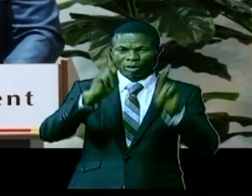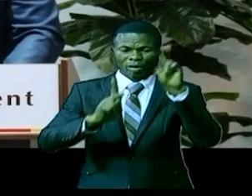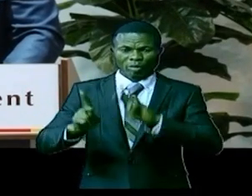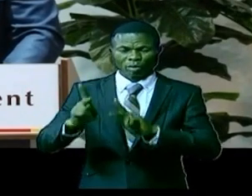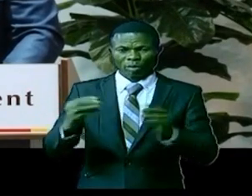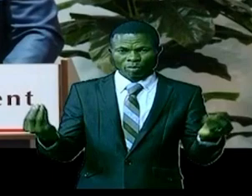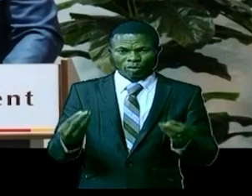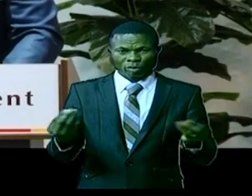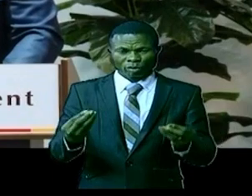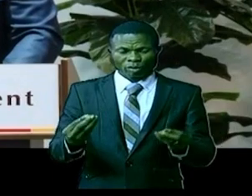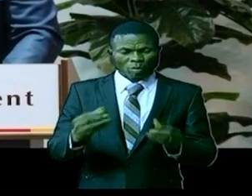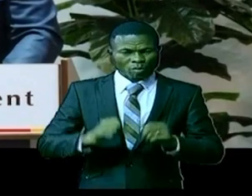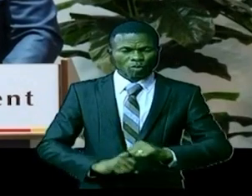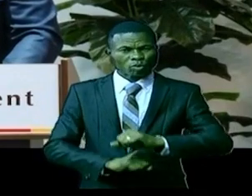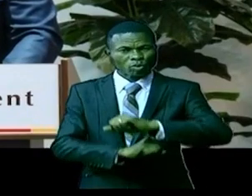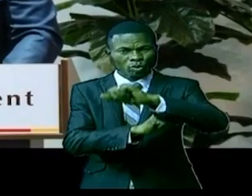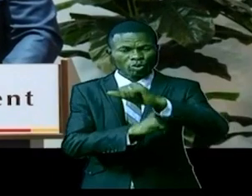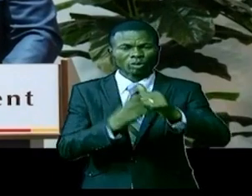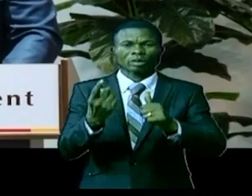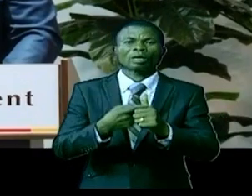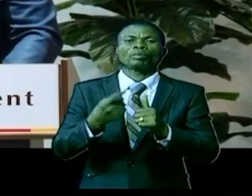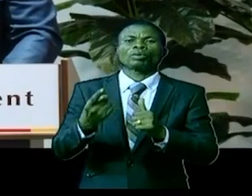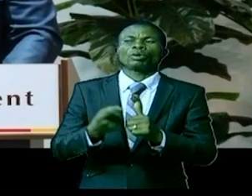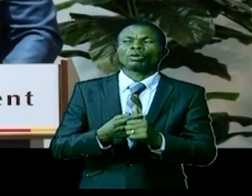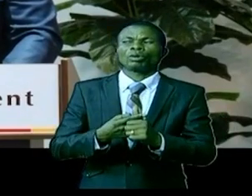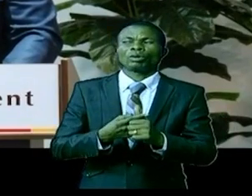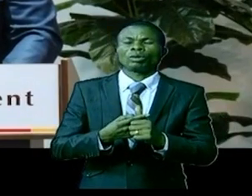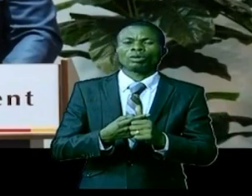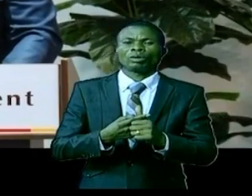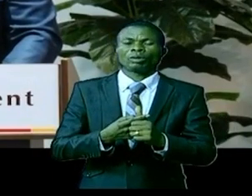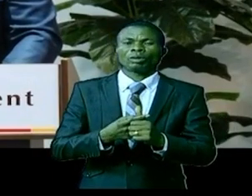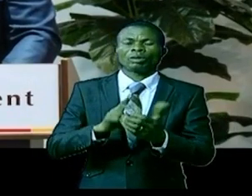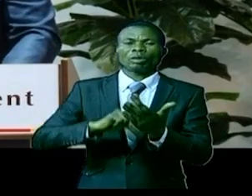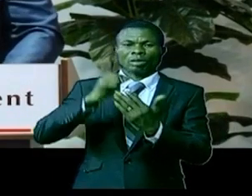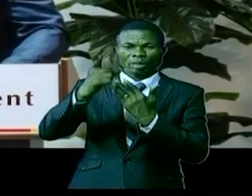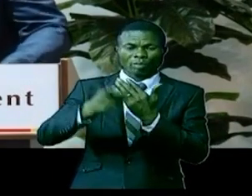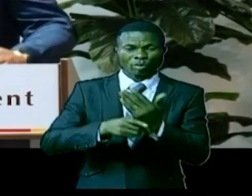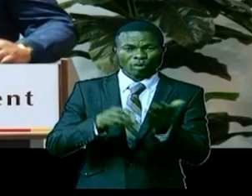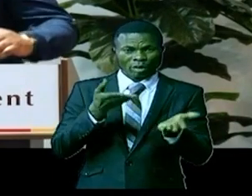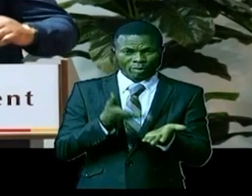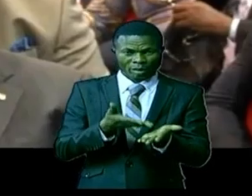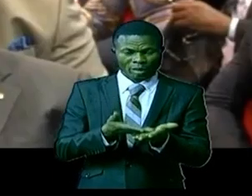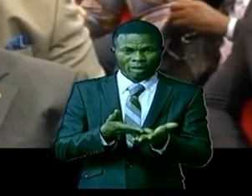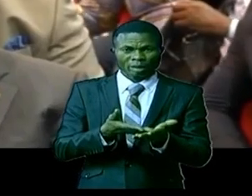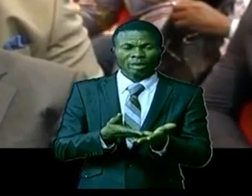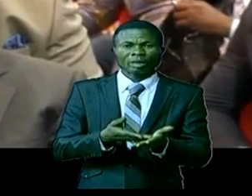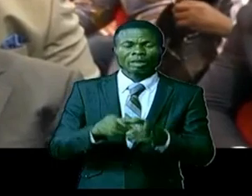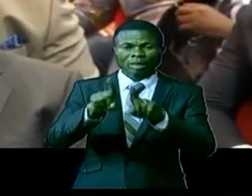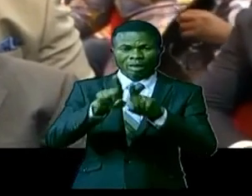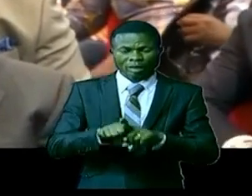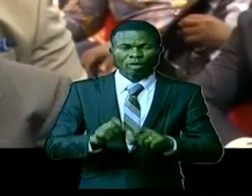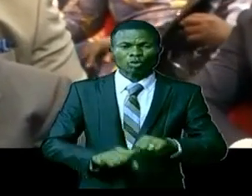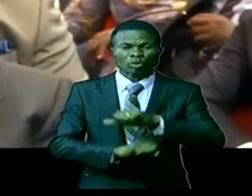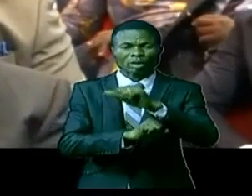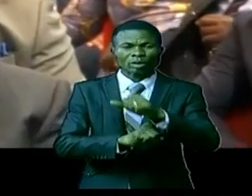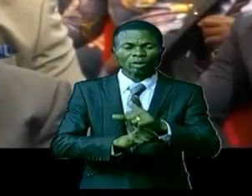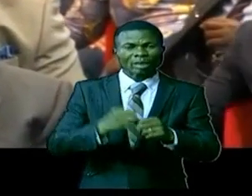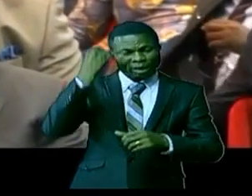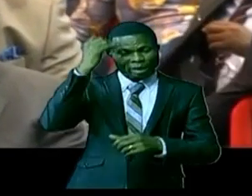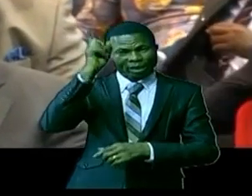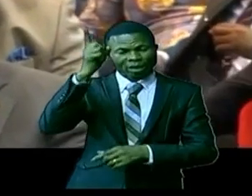pour l'accompagnement d'abord de ce programme. Par accompagnement, j'entends